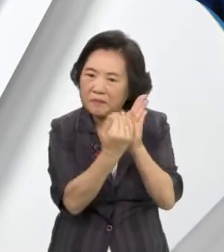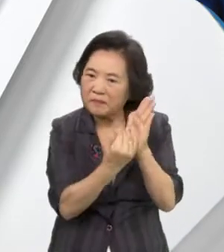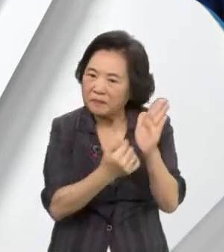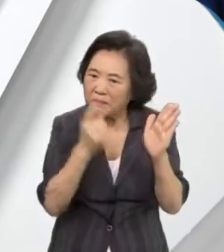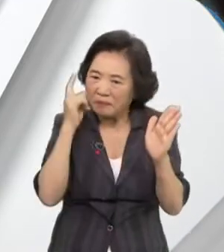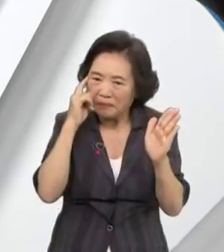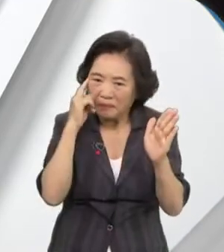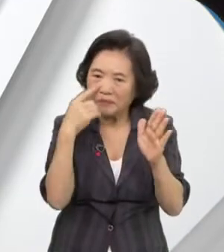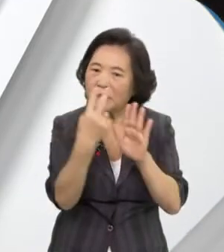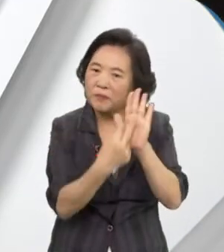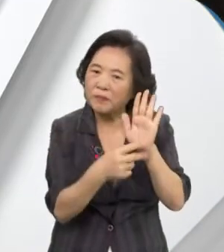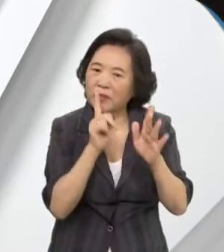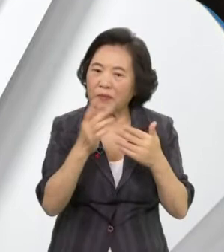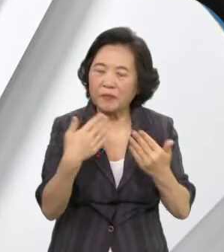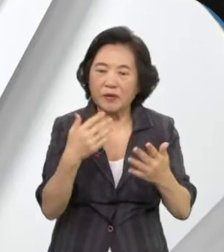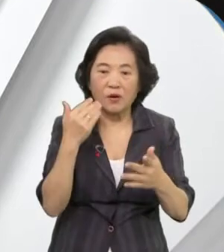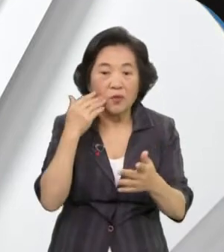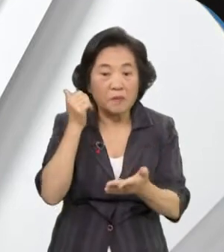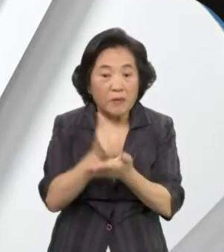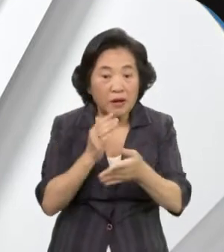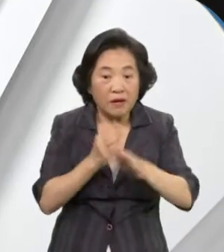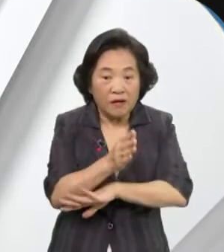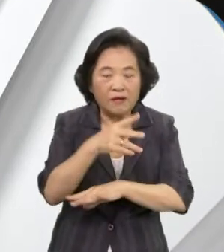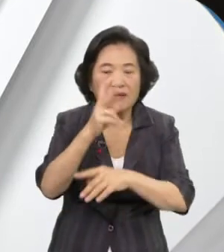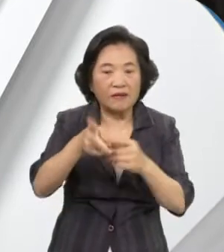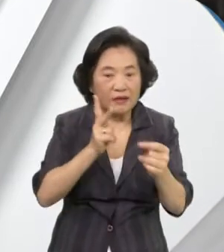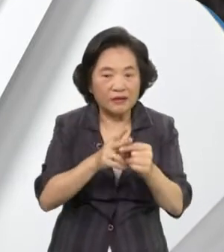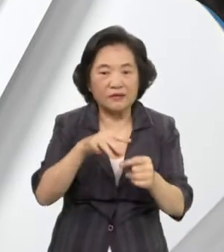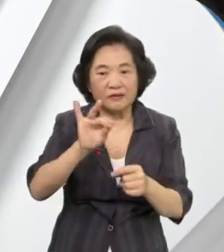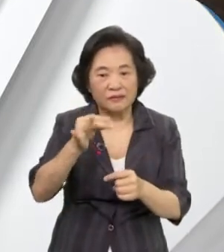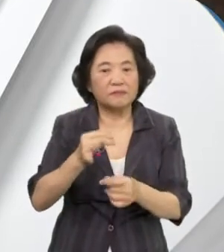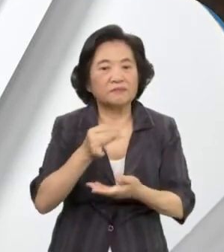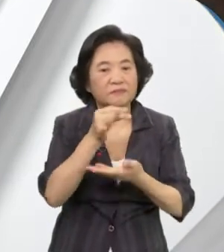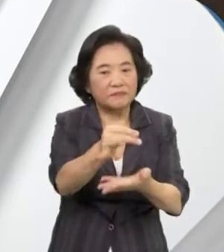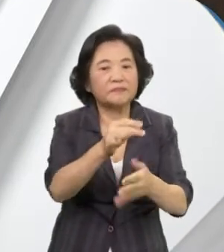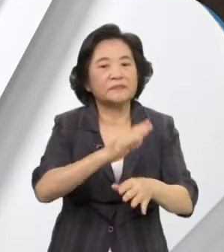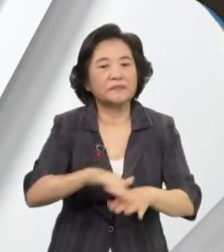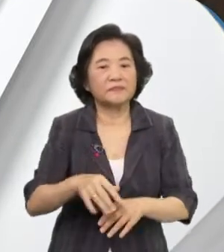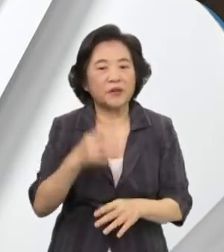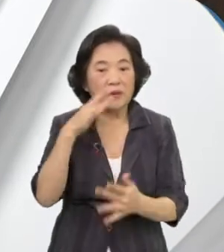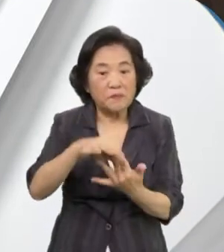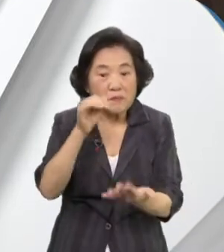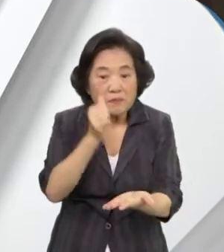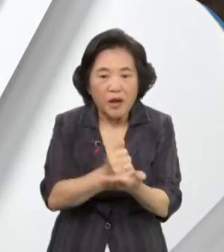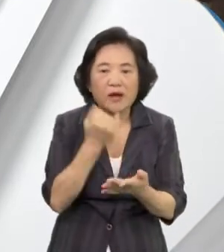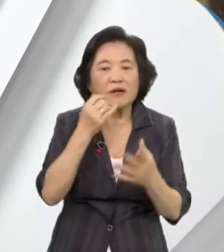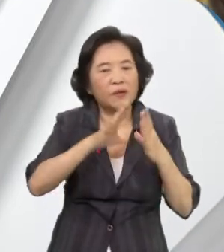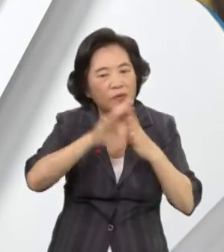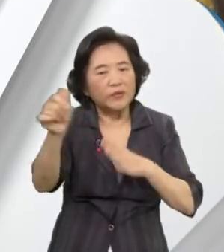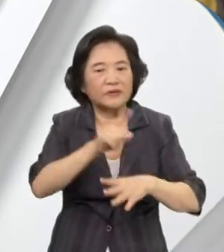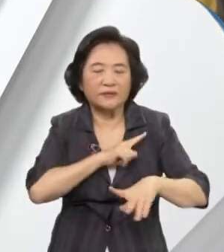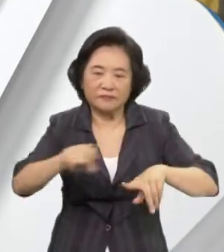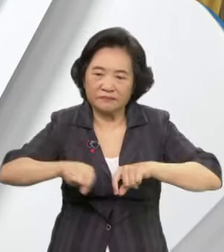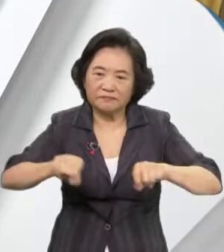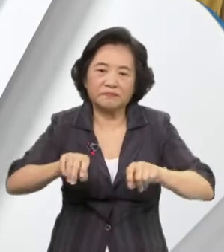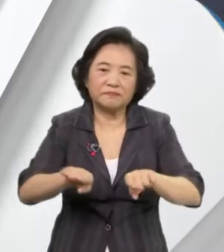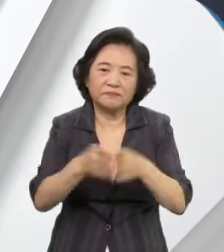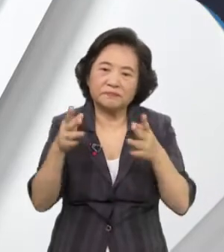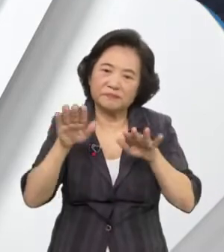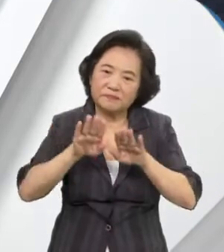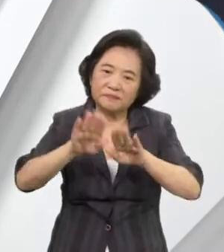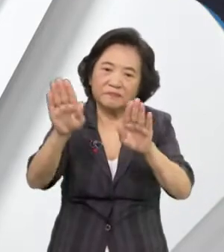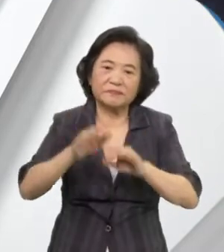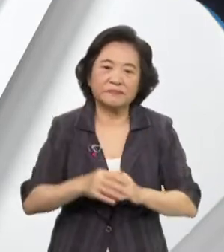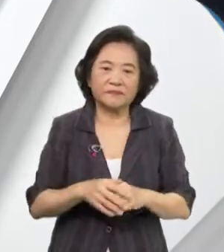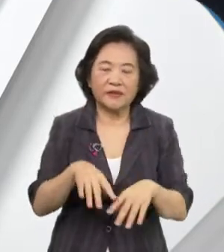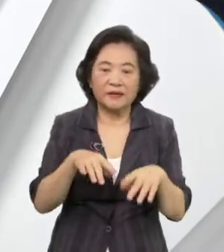出期限，通过一年就带来到两年100万元嘅经费。先到位就做得转到家乡展开计划。伊